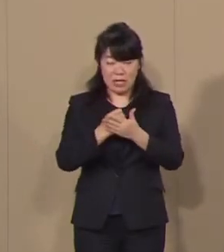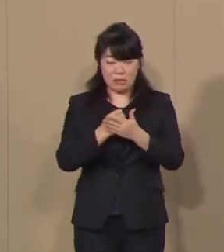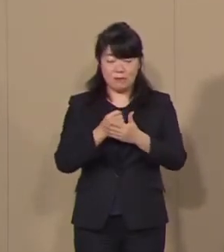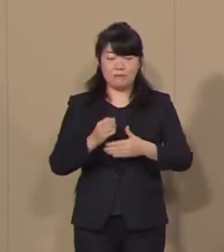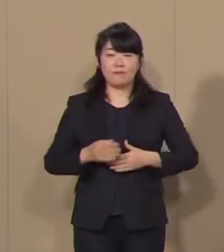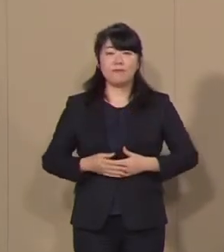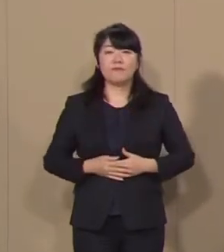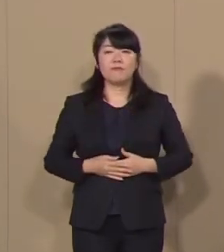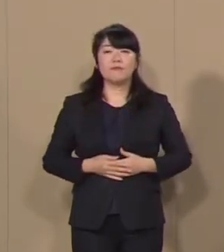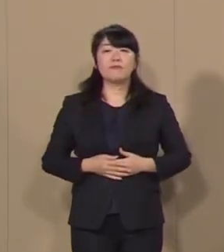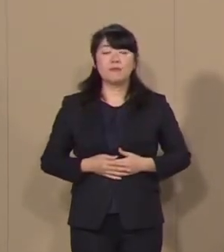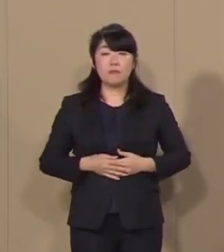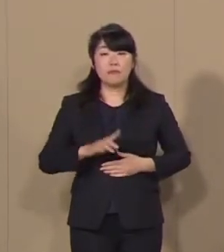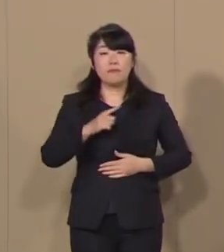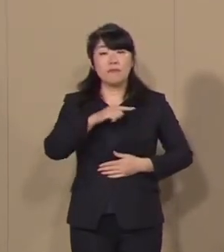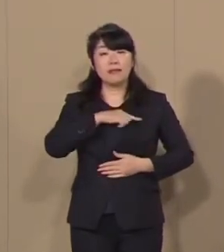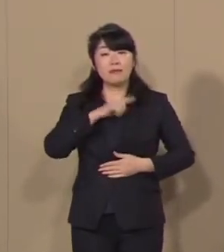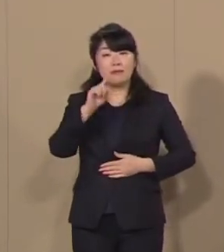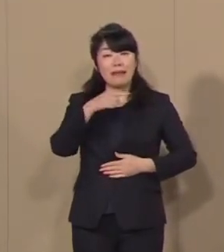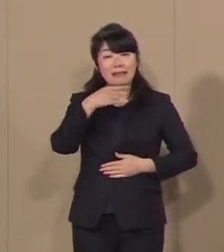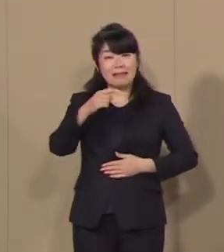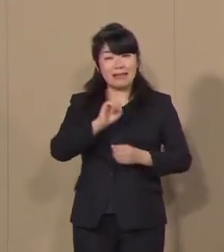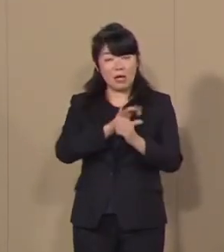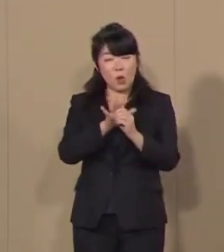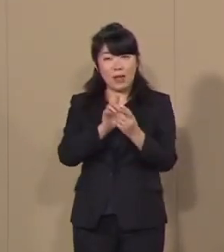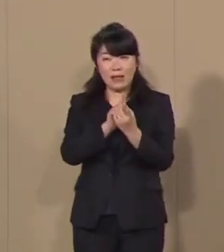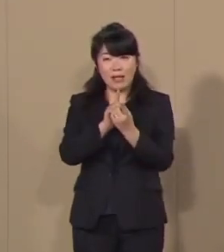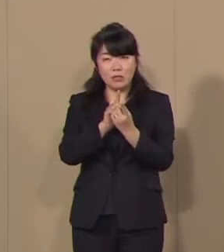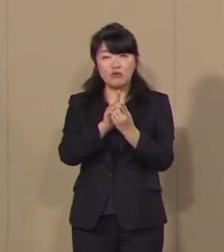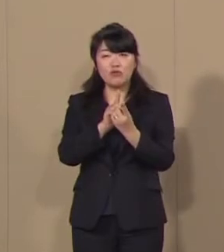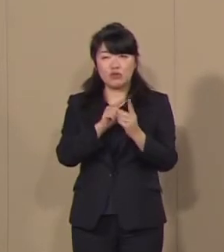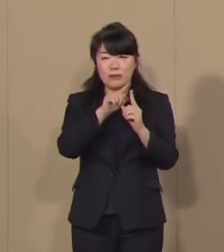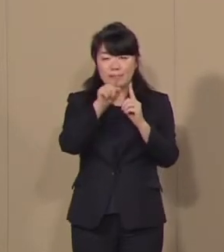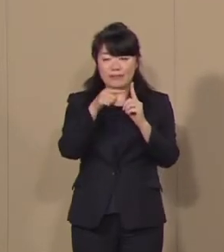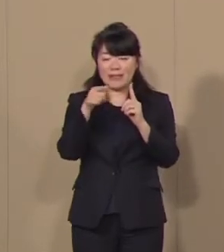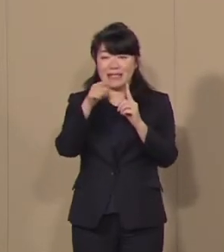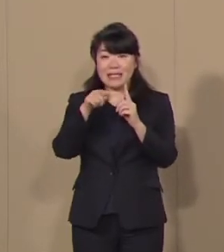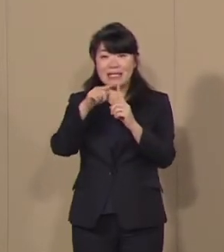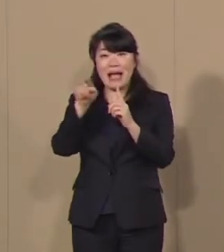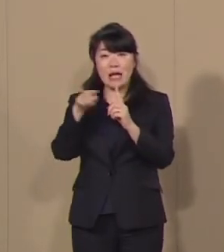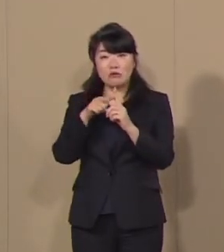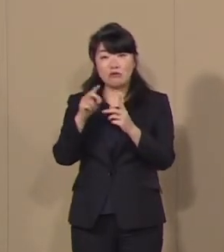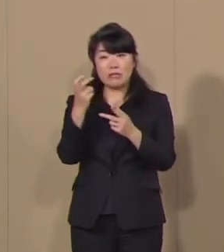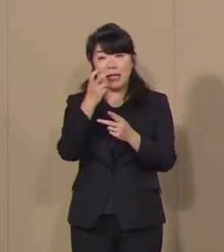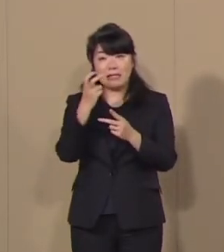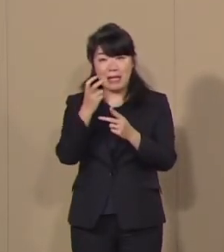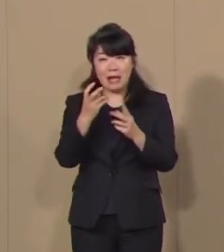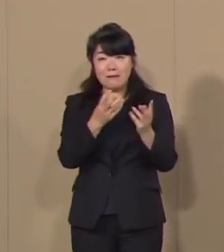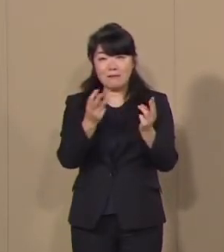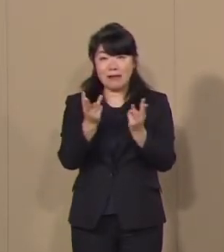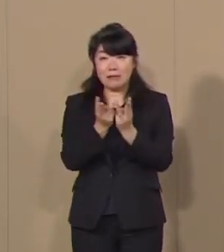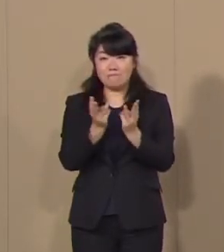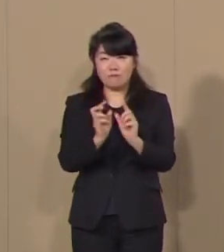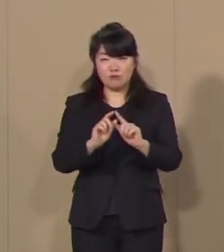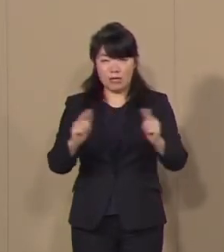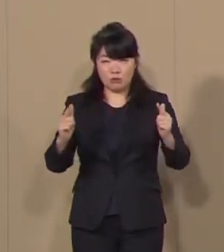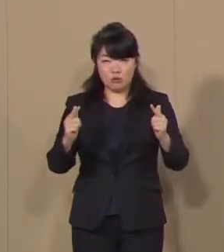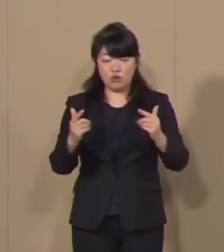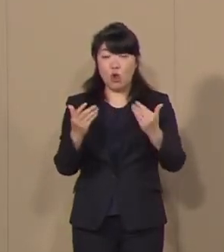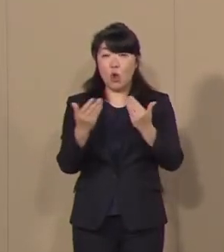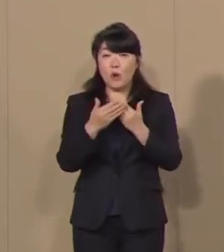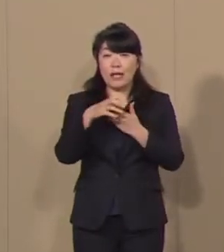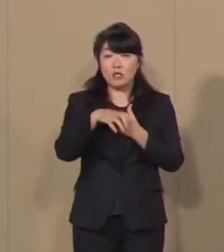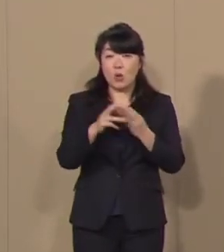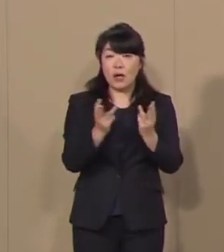まず第一にこのな対策です pcr 検査を拡充します保険場を増やしそして公立病院